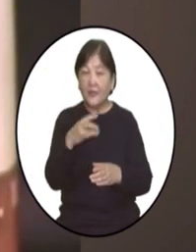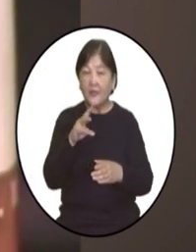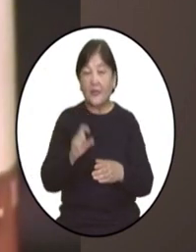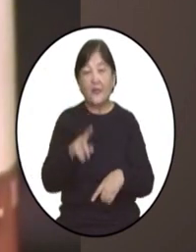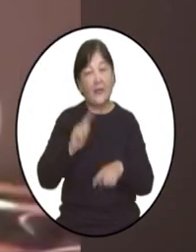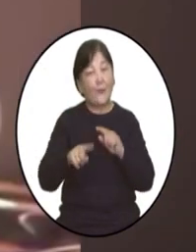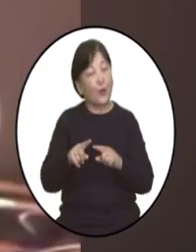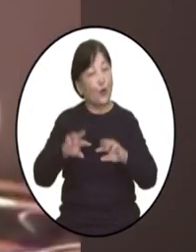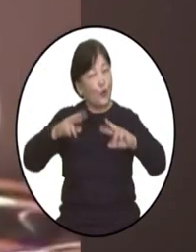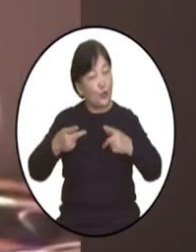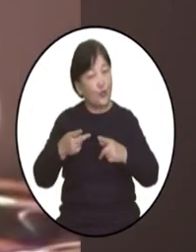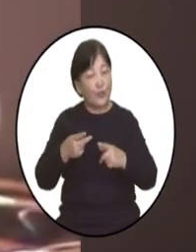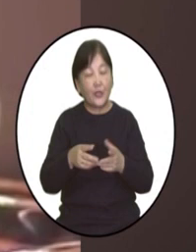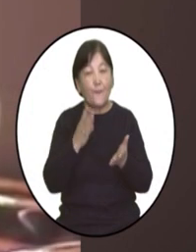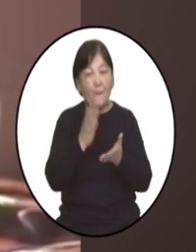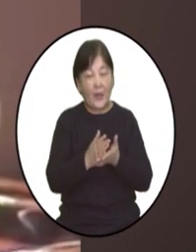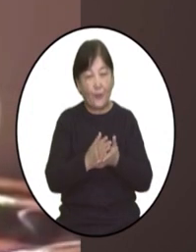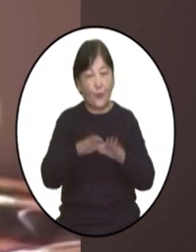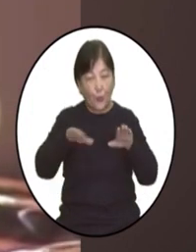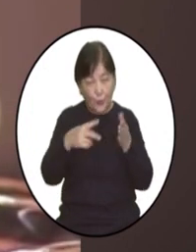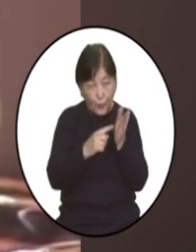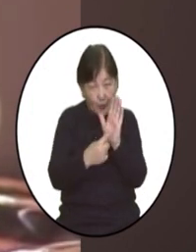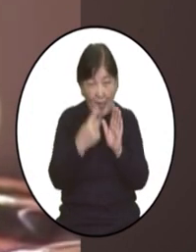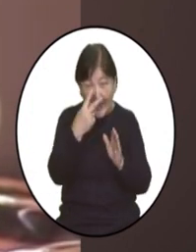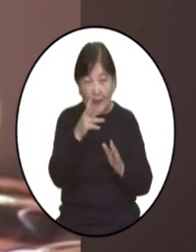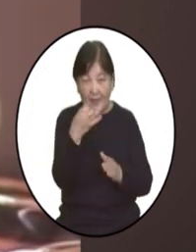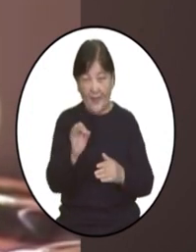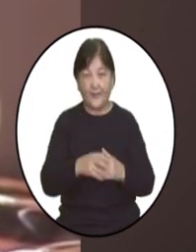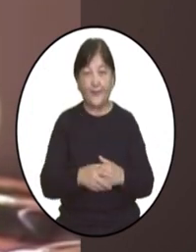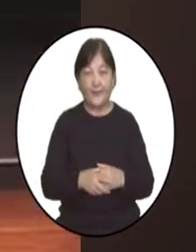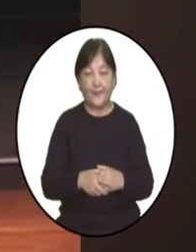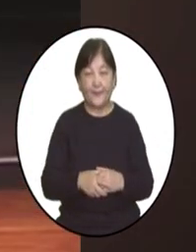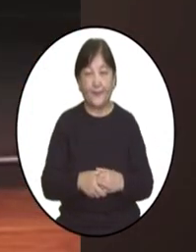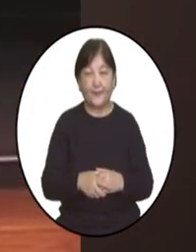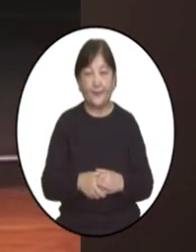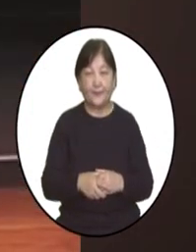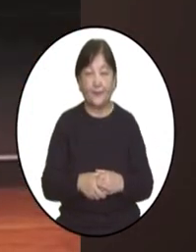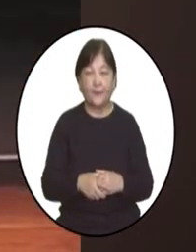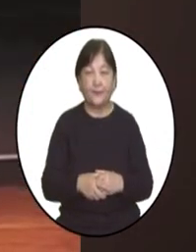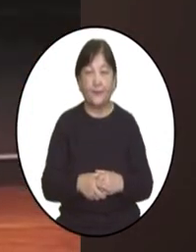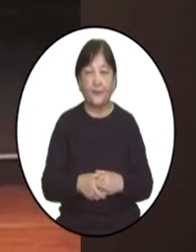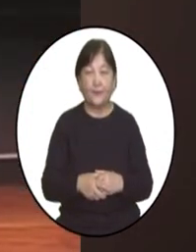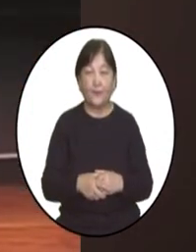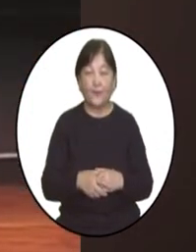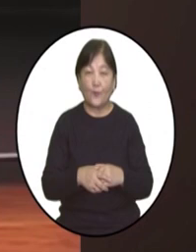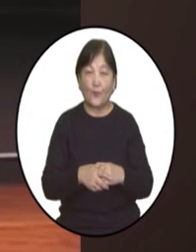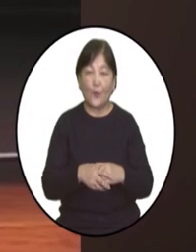Ямар өөрчлөлт ажиглагдаж байгааг сурагчдад маань хараарай.